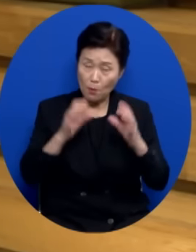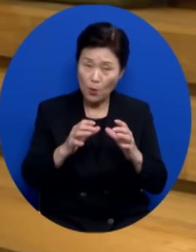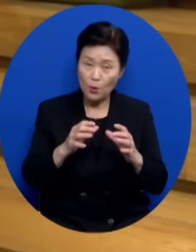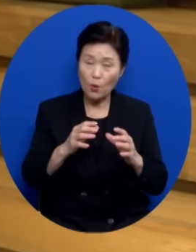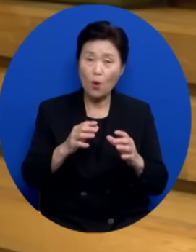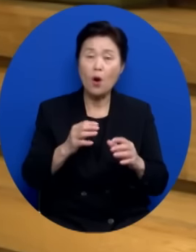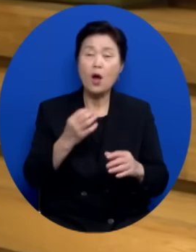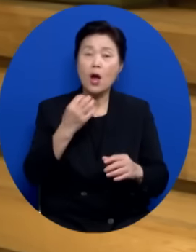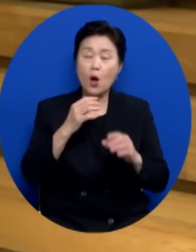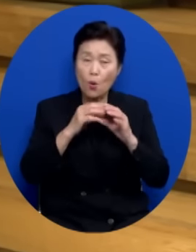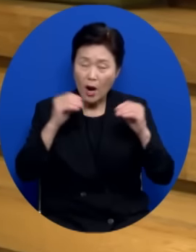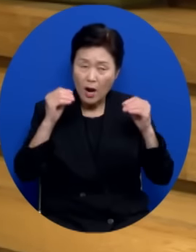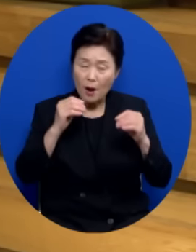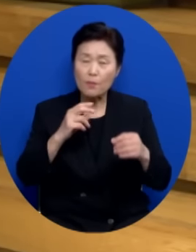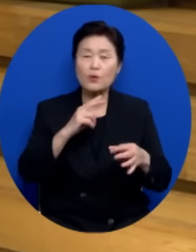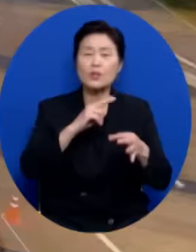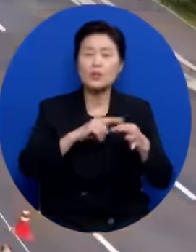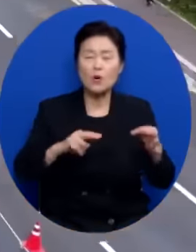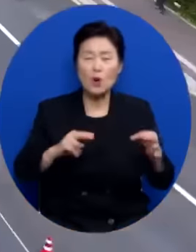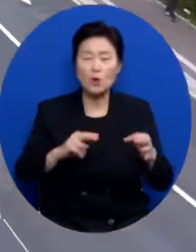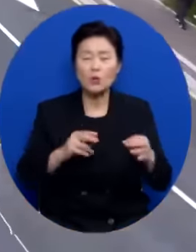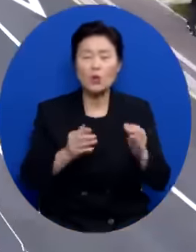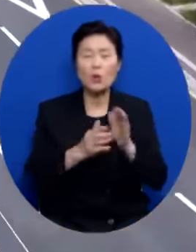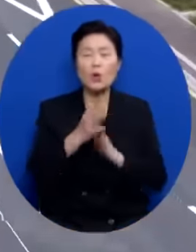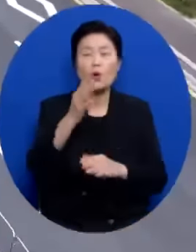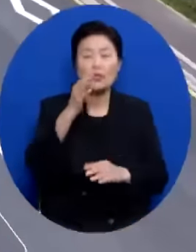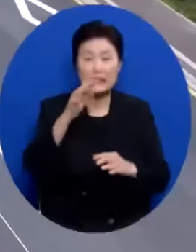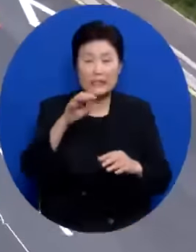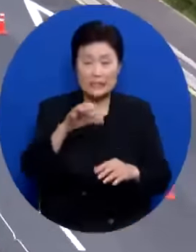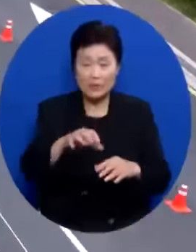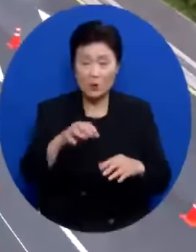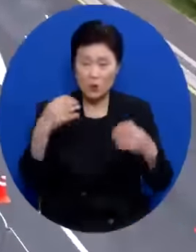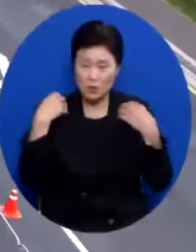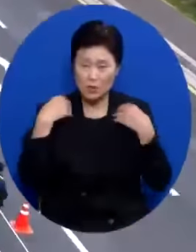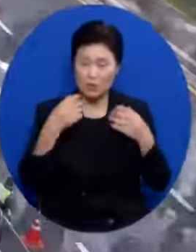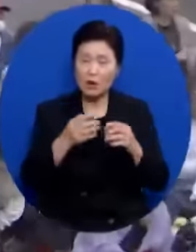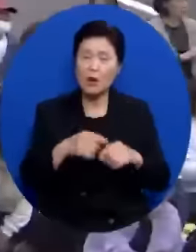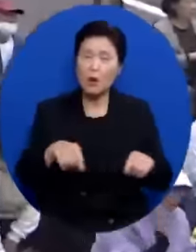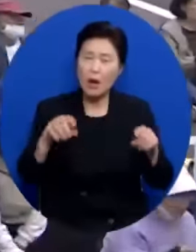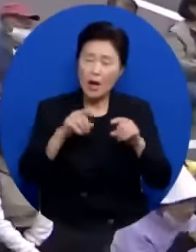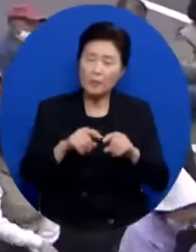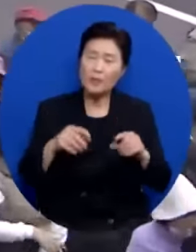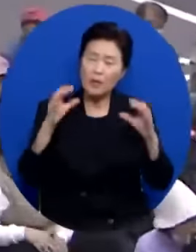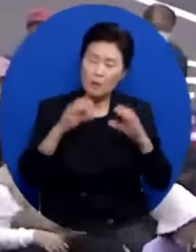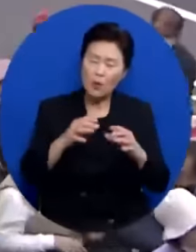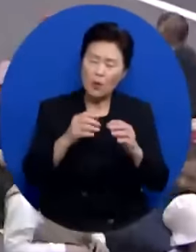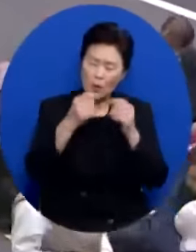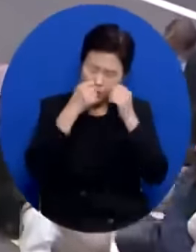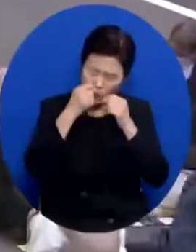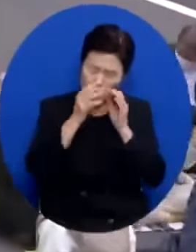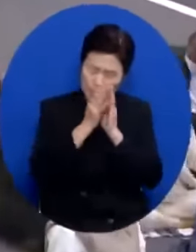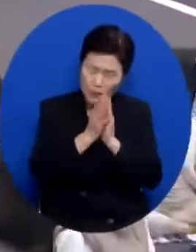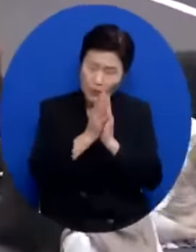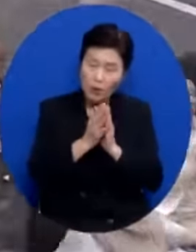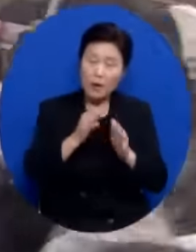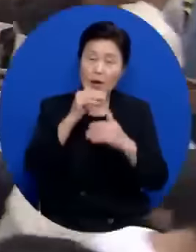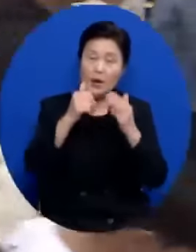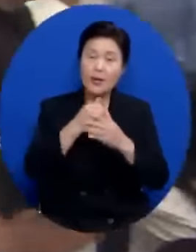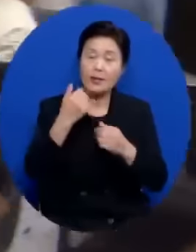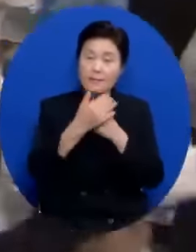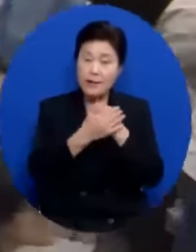여의도에서 또 광화문에서 함께 모여서 함께 예배하고 찬양하고 눈물 흘리면서 우리는 하나님의 큰